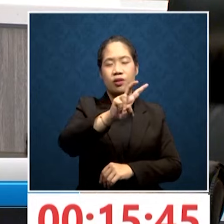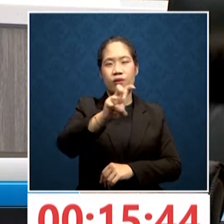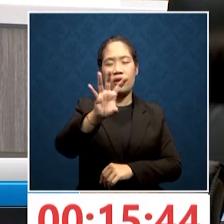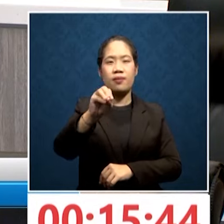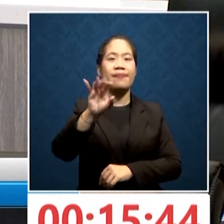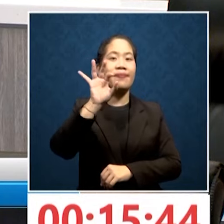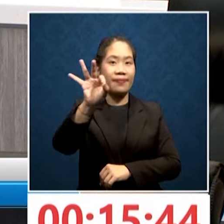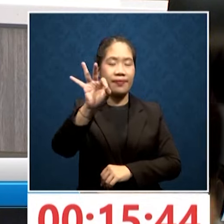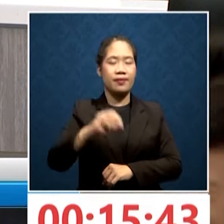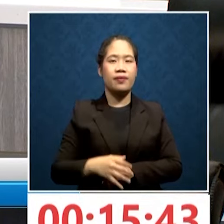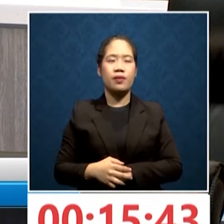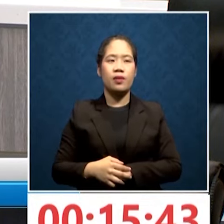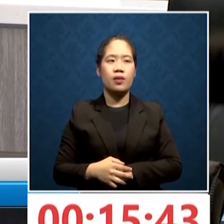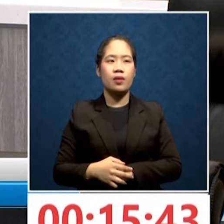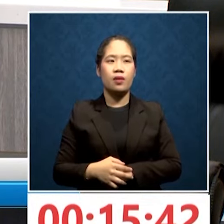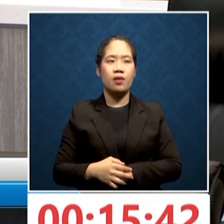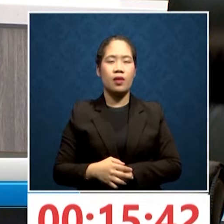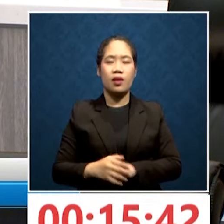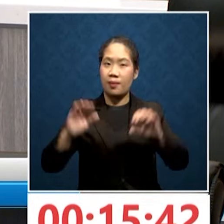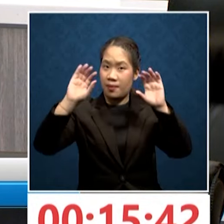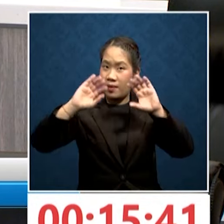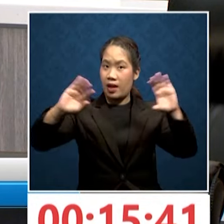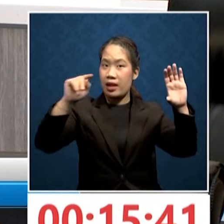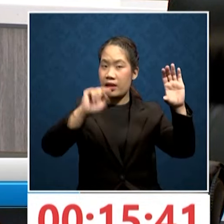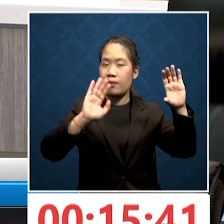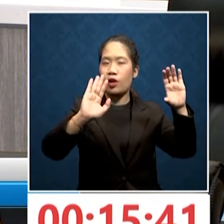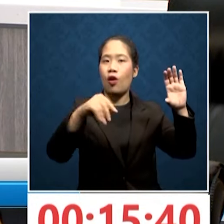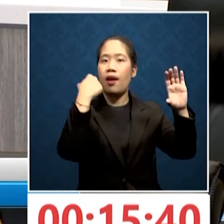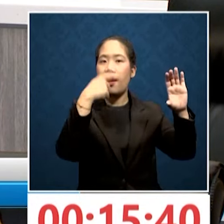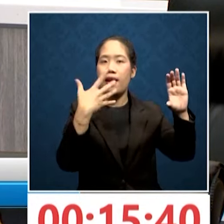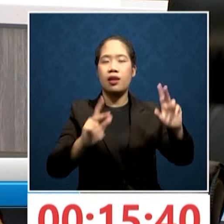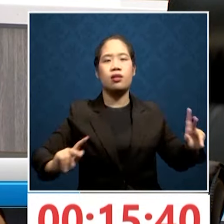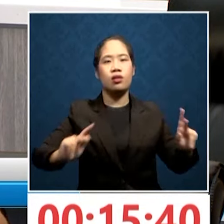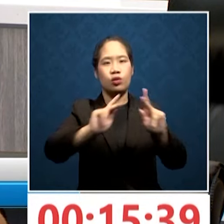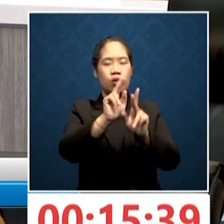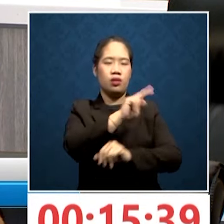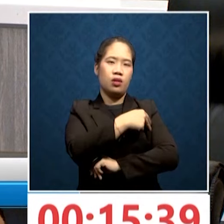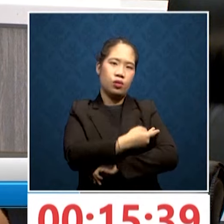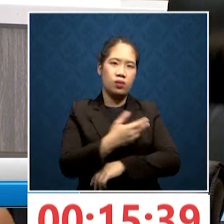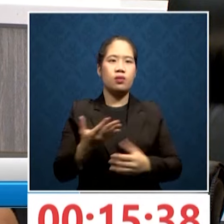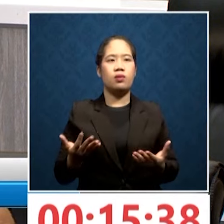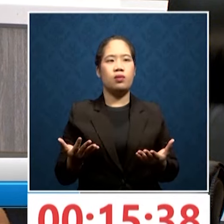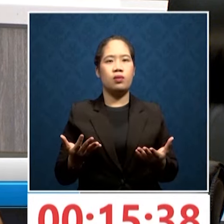1,756,259 คนกำลังภาครัฐนี้เป็นของกระทรวงสาธารณสุขถึงจำนวน